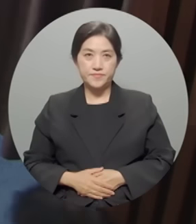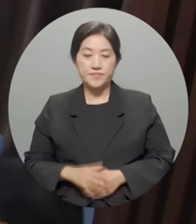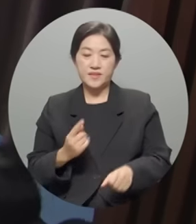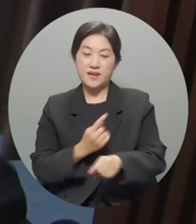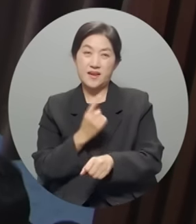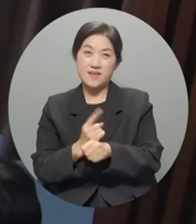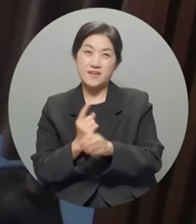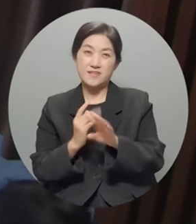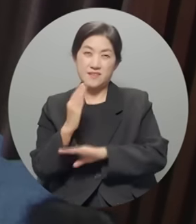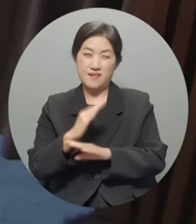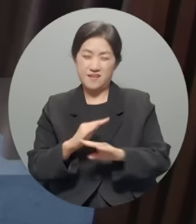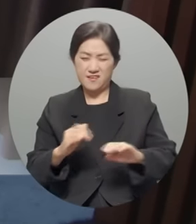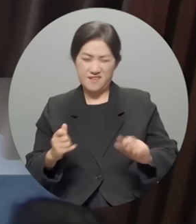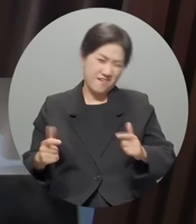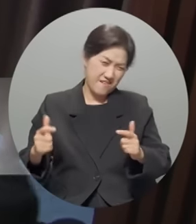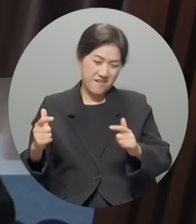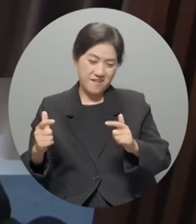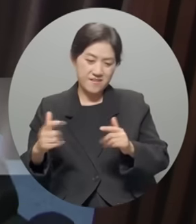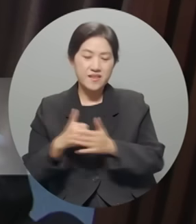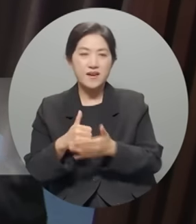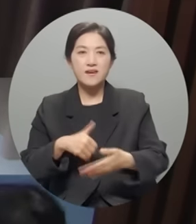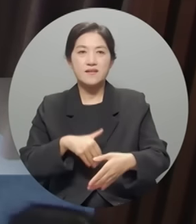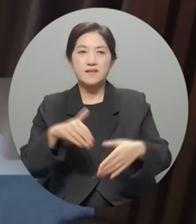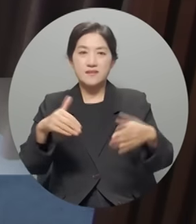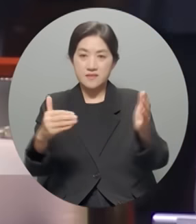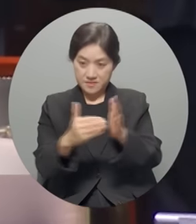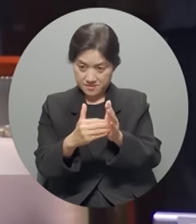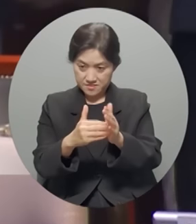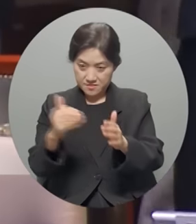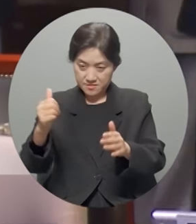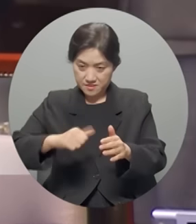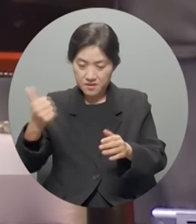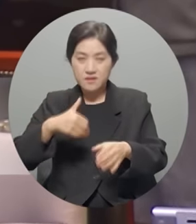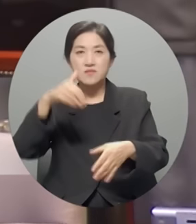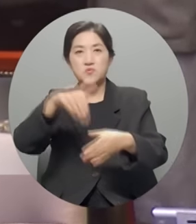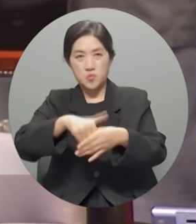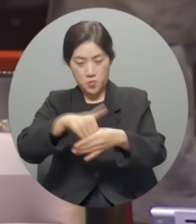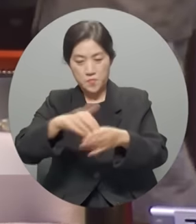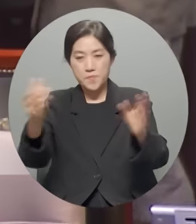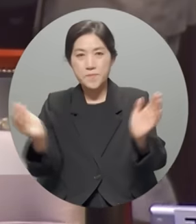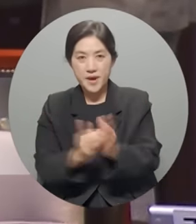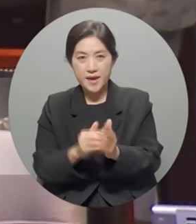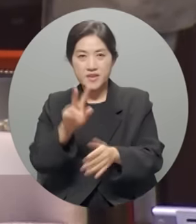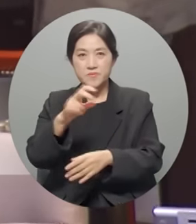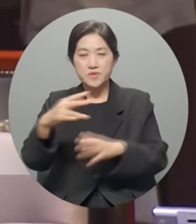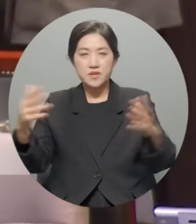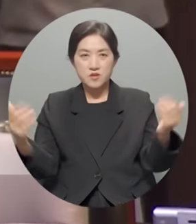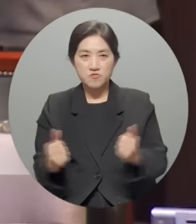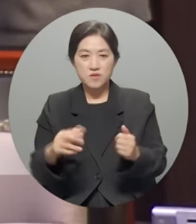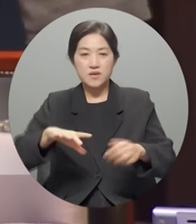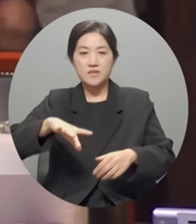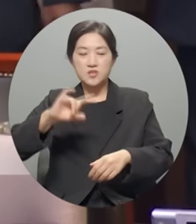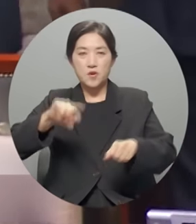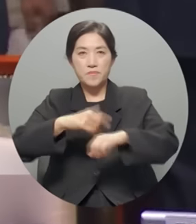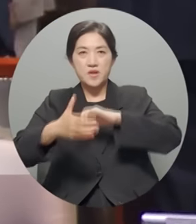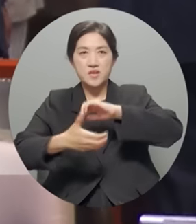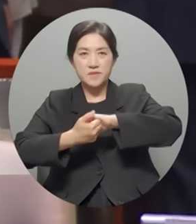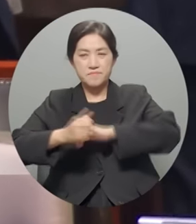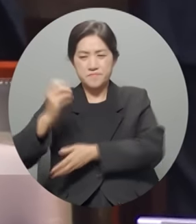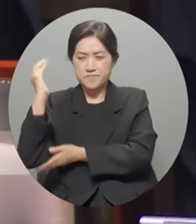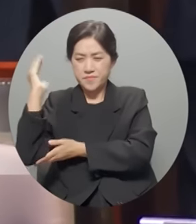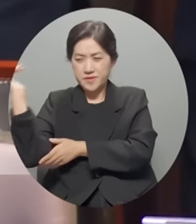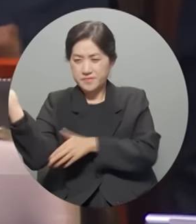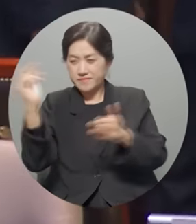1시간 넘는 대치 끝에 토론 종결 여부가 표결에 붙여졌고 22대 국회 첫 필리버스터는 26시간 만에